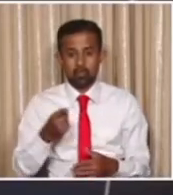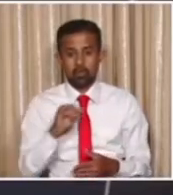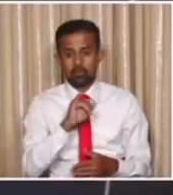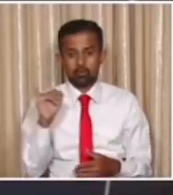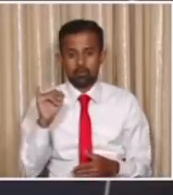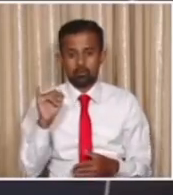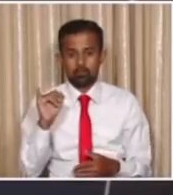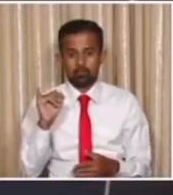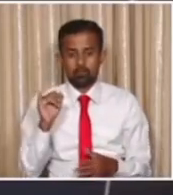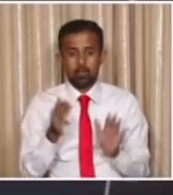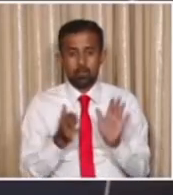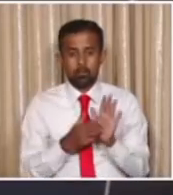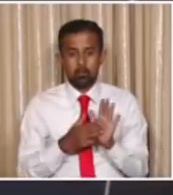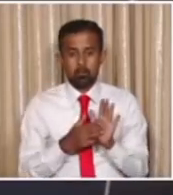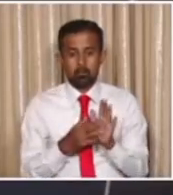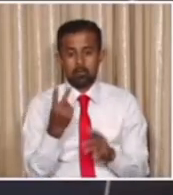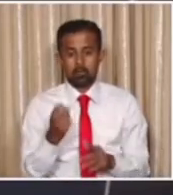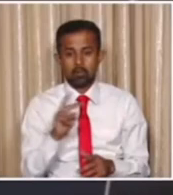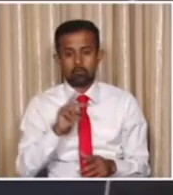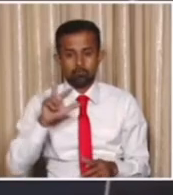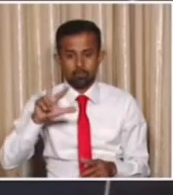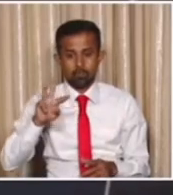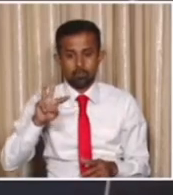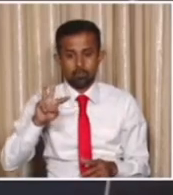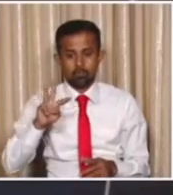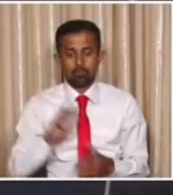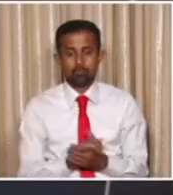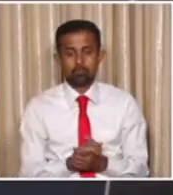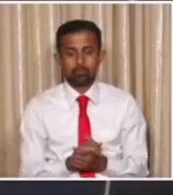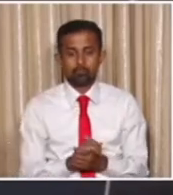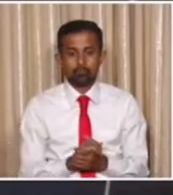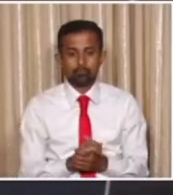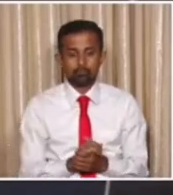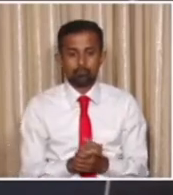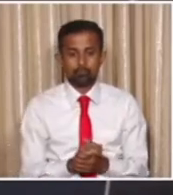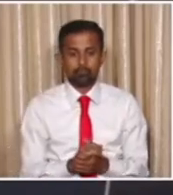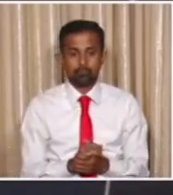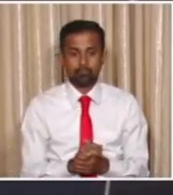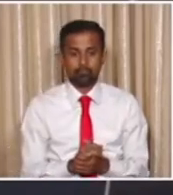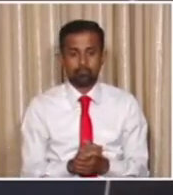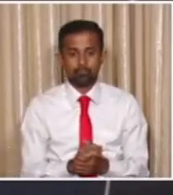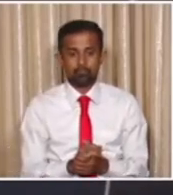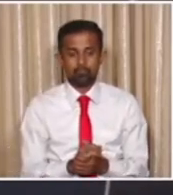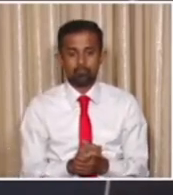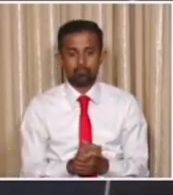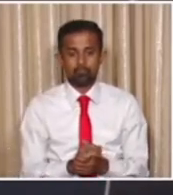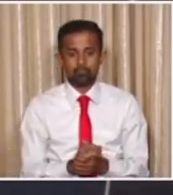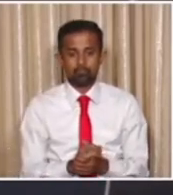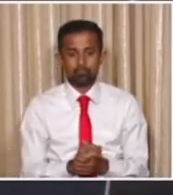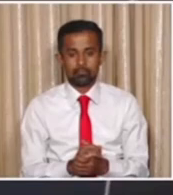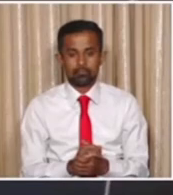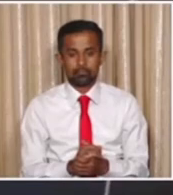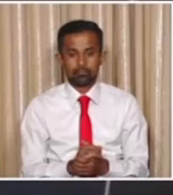23/116 මාර්තු 2023 request for an extended arrangement under the extended